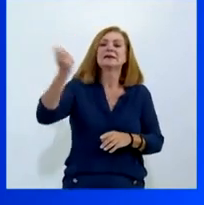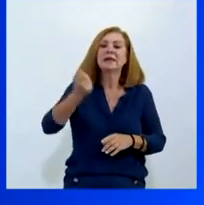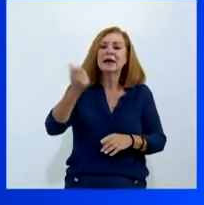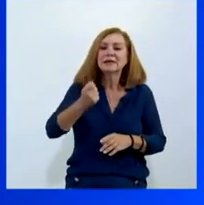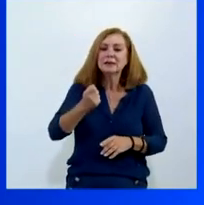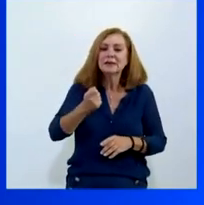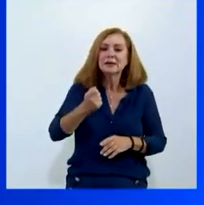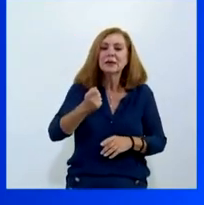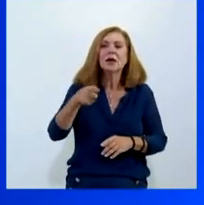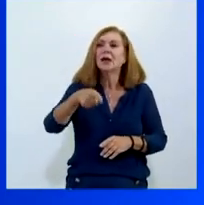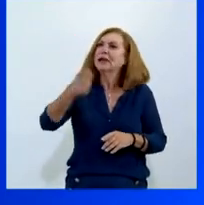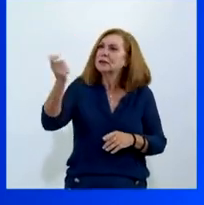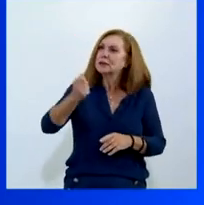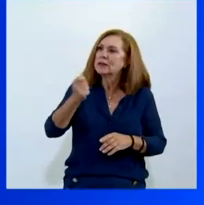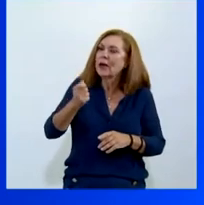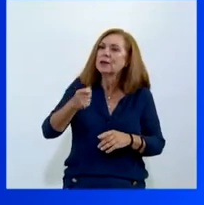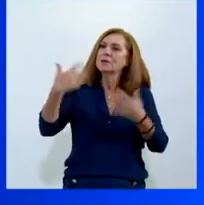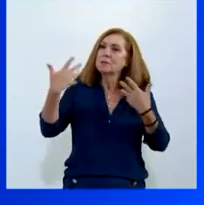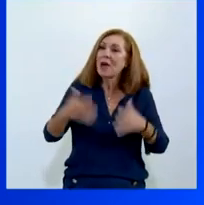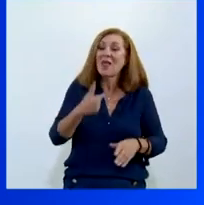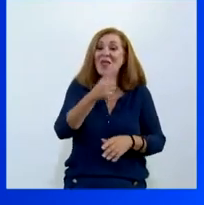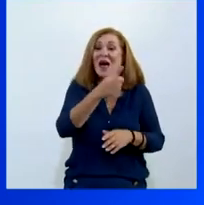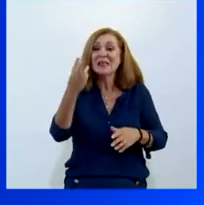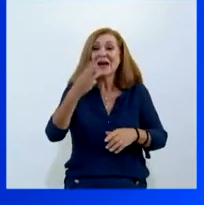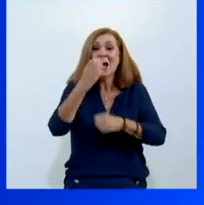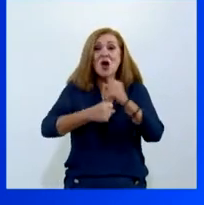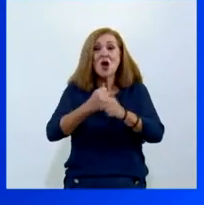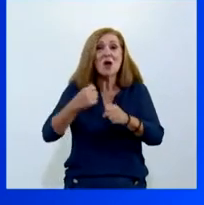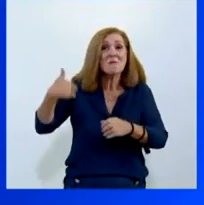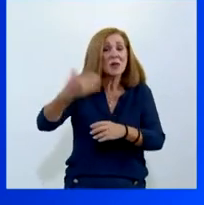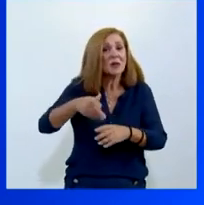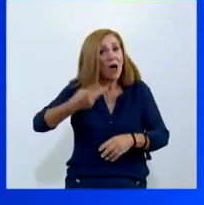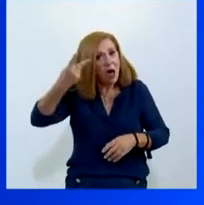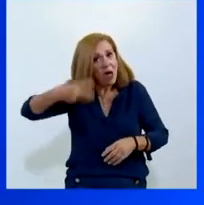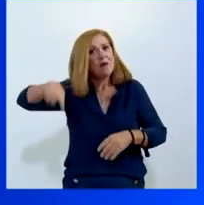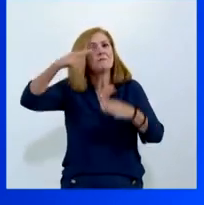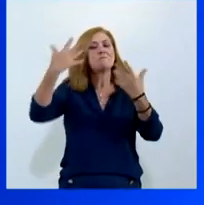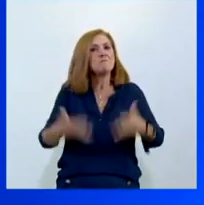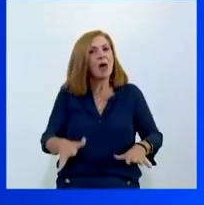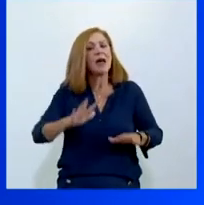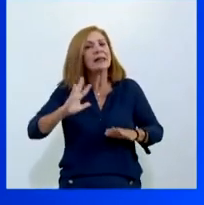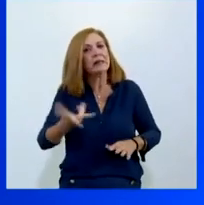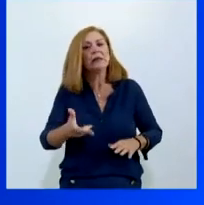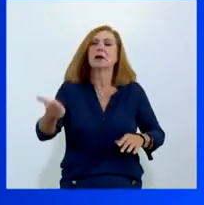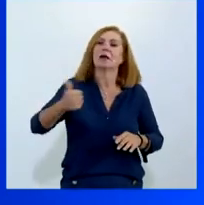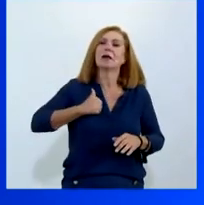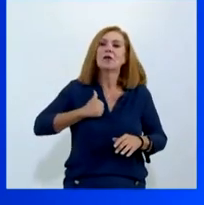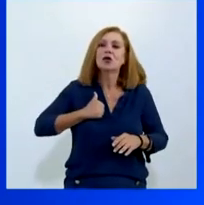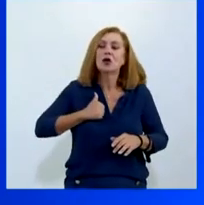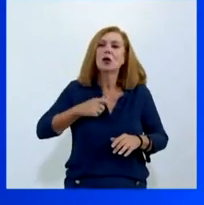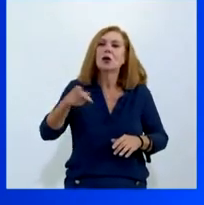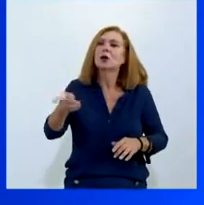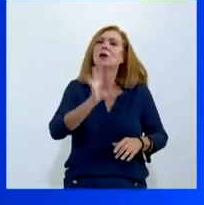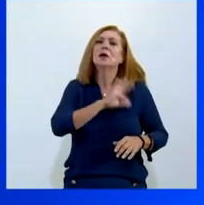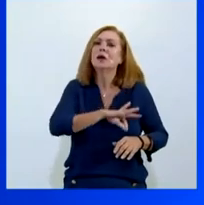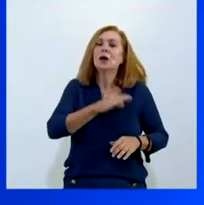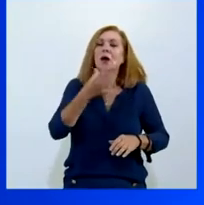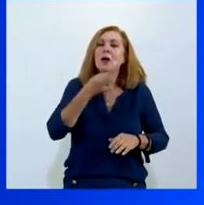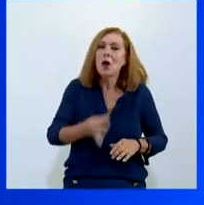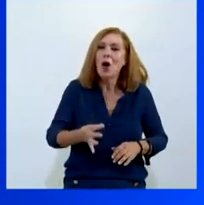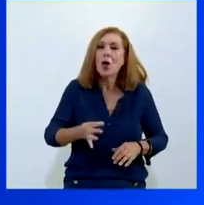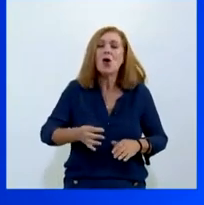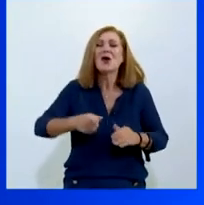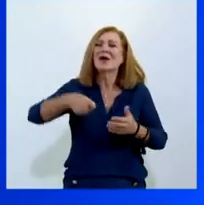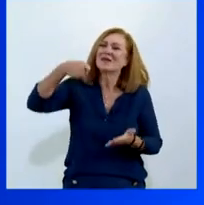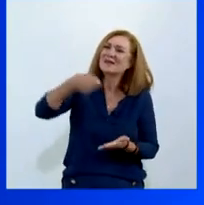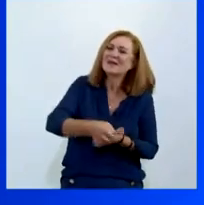πρώτες αυξήσεις στις συντάξεις μετά από 13 χρόνια. Είτε μιλάμε για εργαζόμενους στον ιδιωτικό τομέα, που ωφελήθηκαν από αύξηση του μισθού και